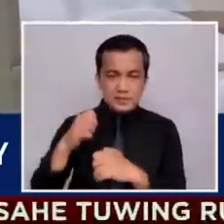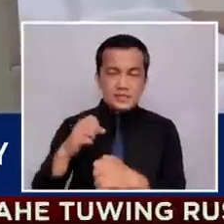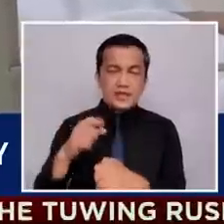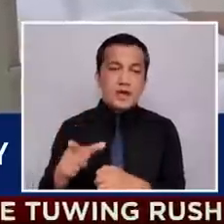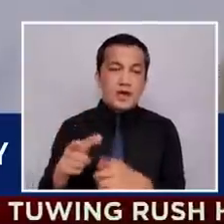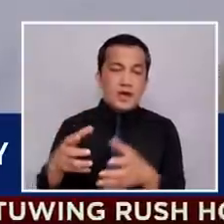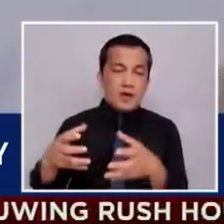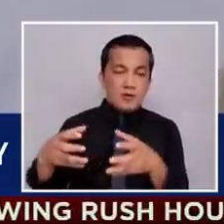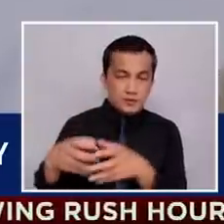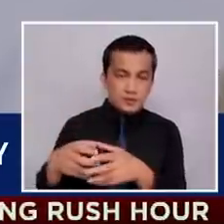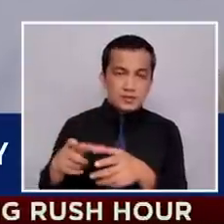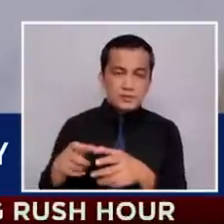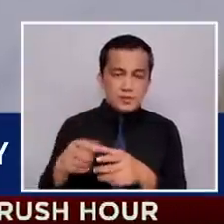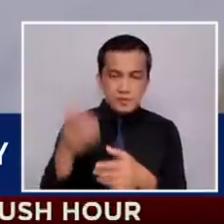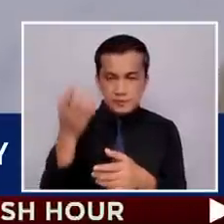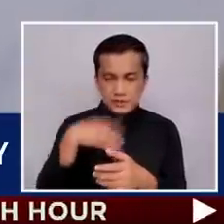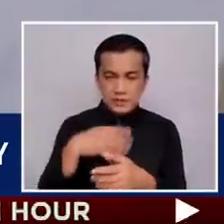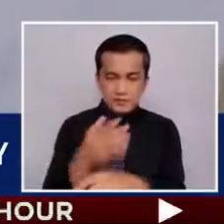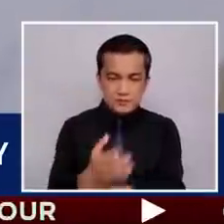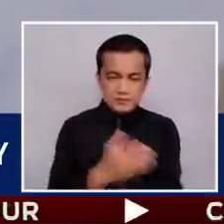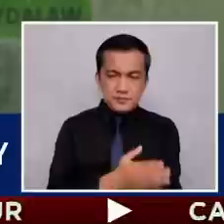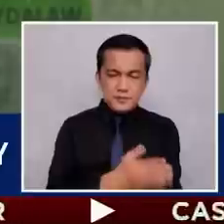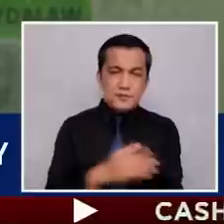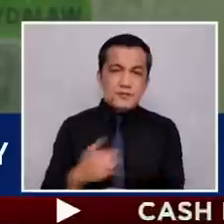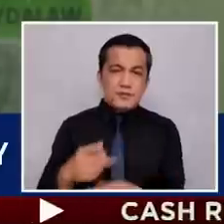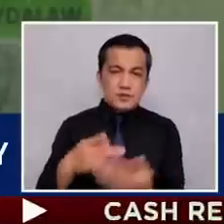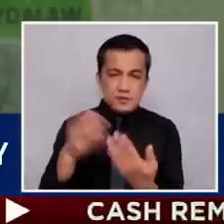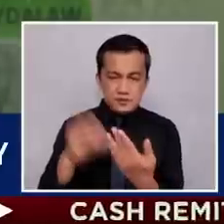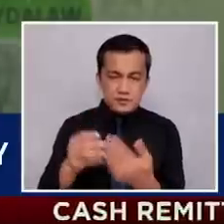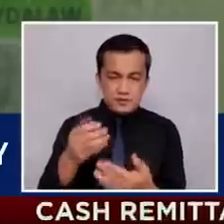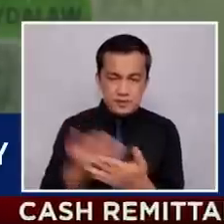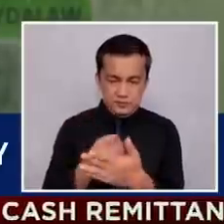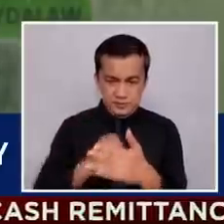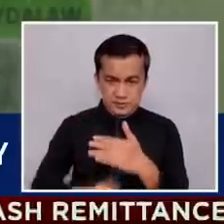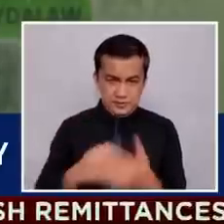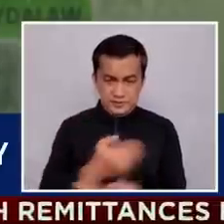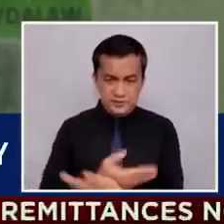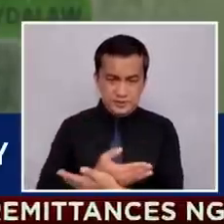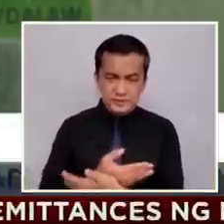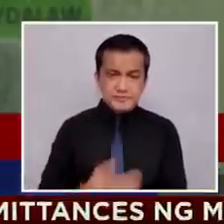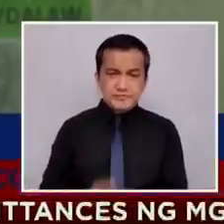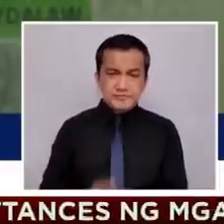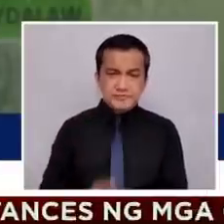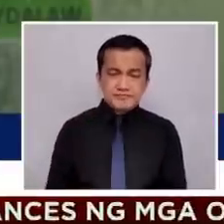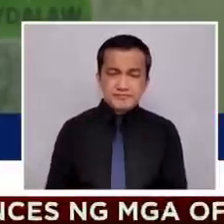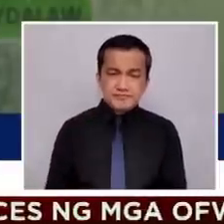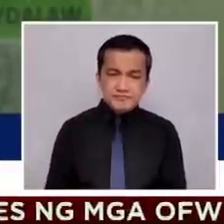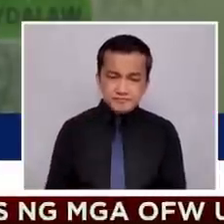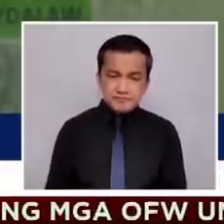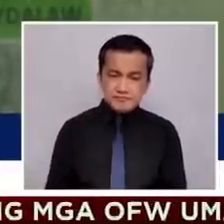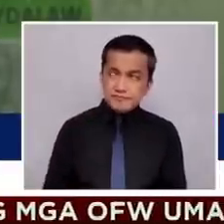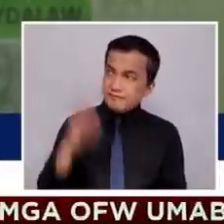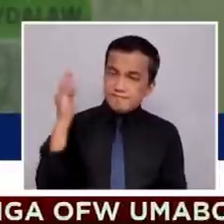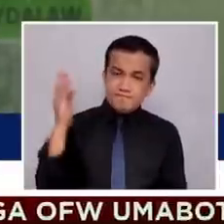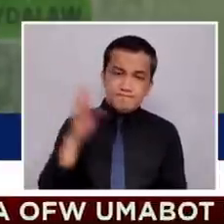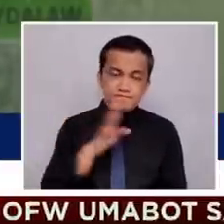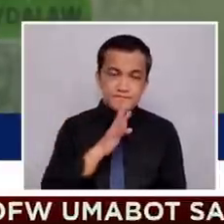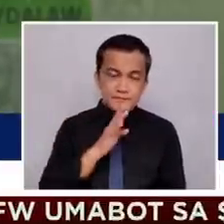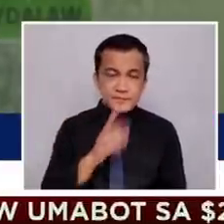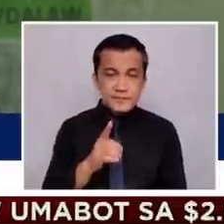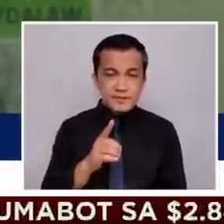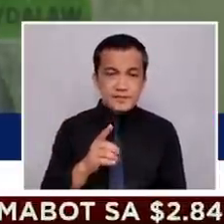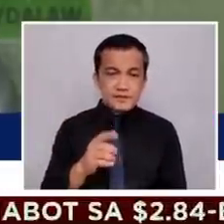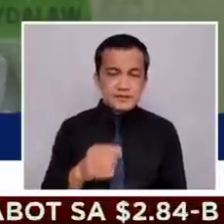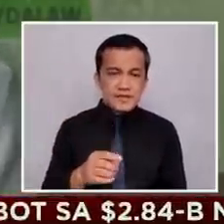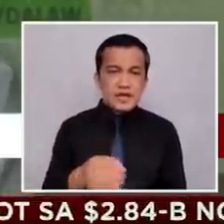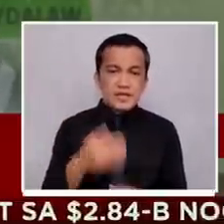mga programa para sa mga bagong silang ng mga sanggol. Looking at it na ano to, parang another mouth to